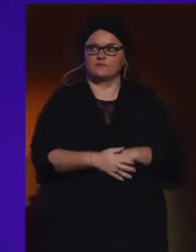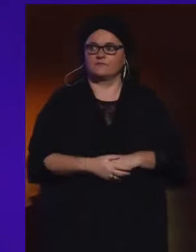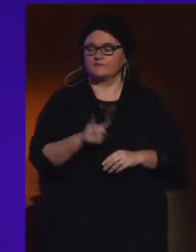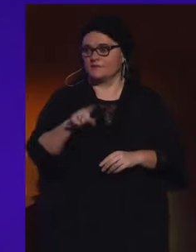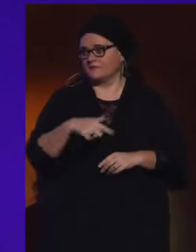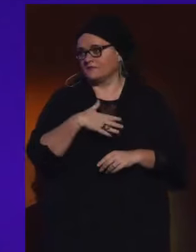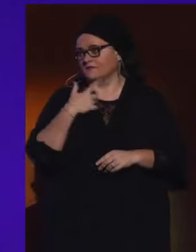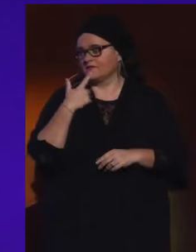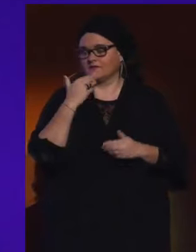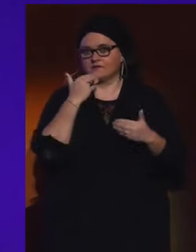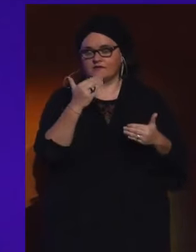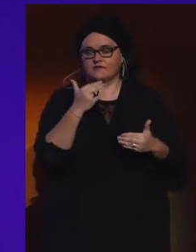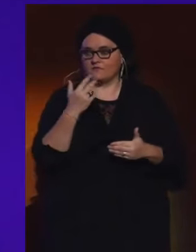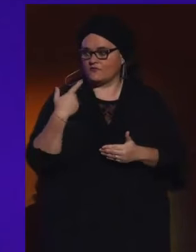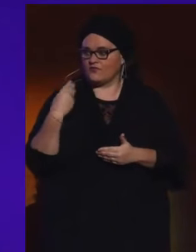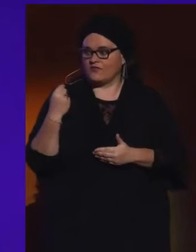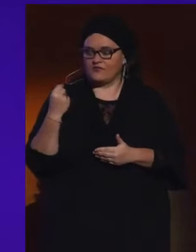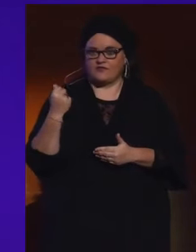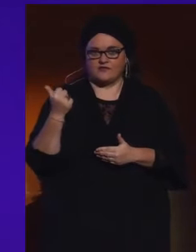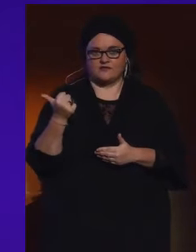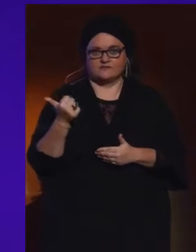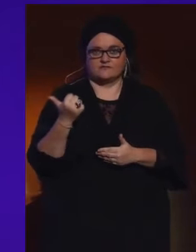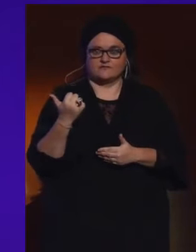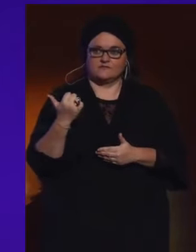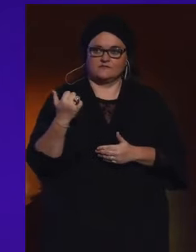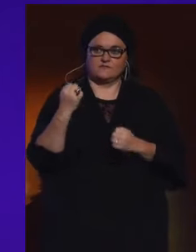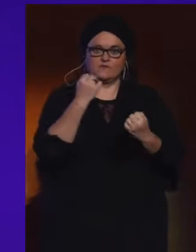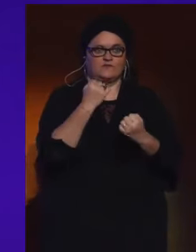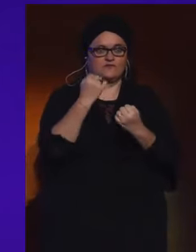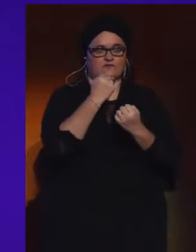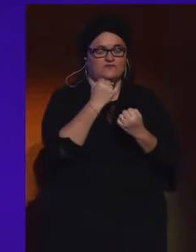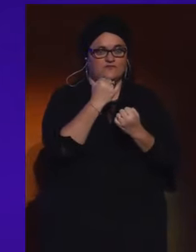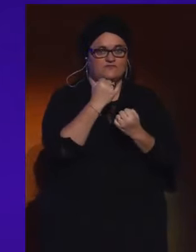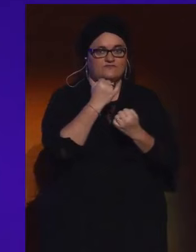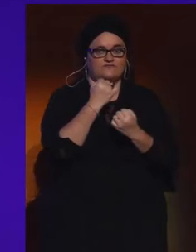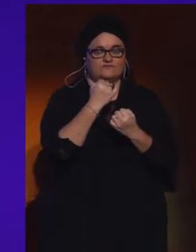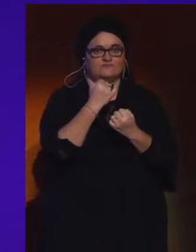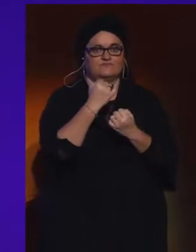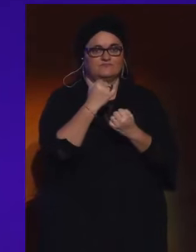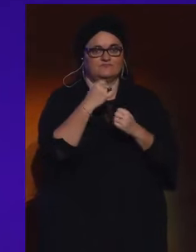Eskerrak baita ere, azkerengo egunotan jaso ditudan babes mezuei, asko izan dira,